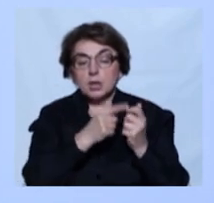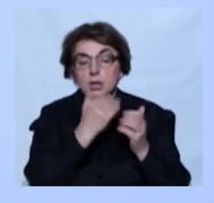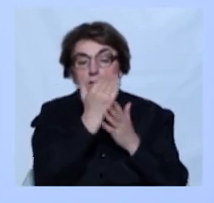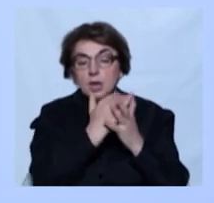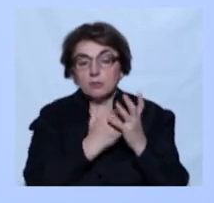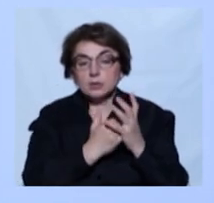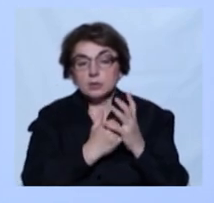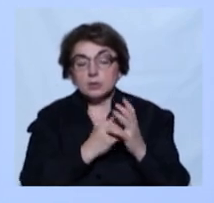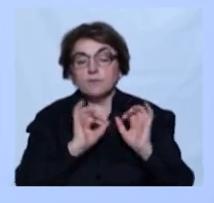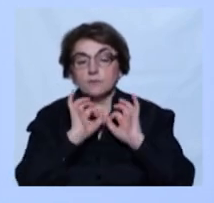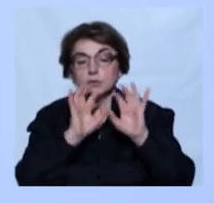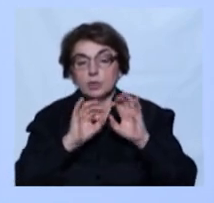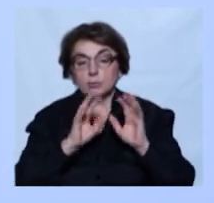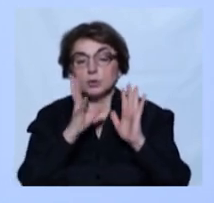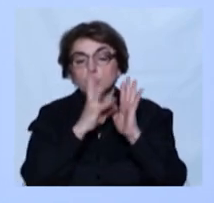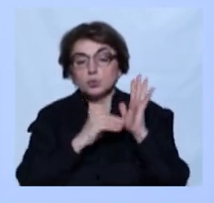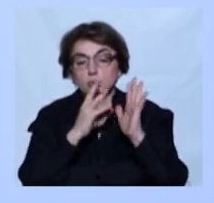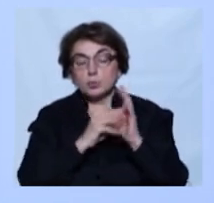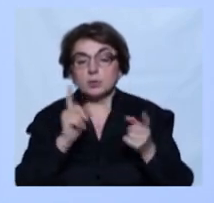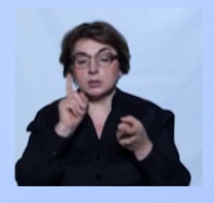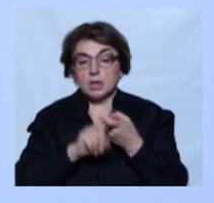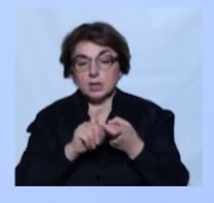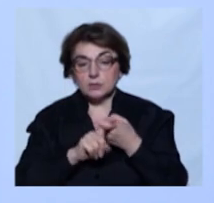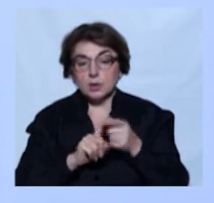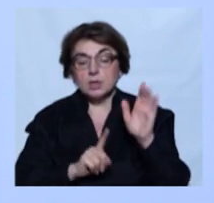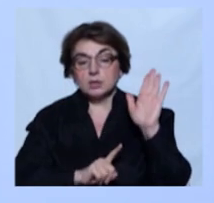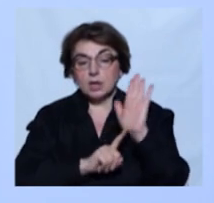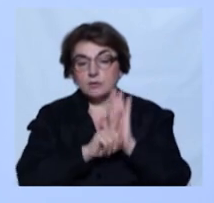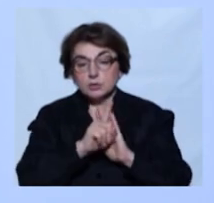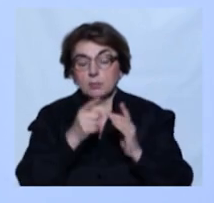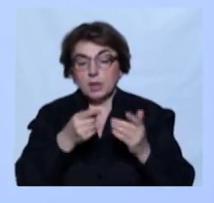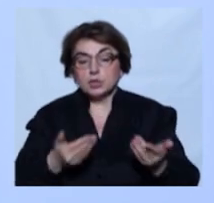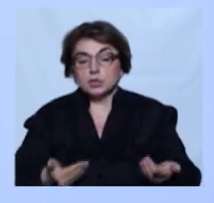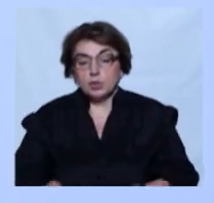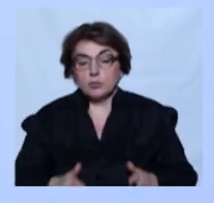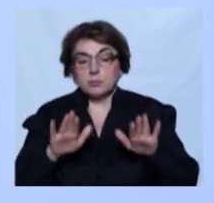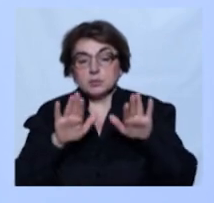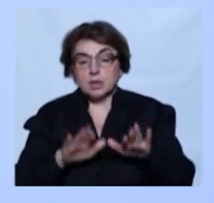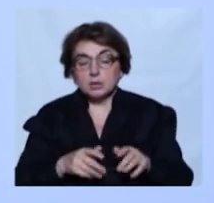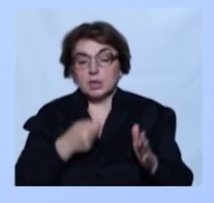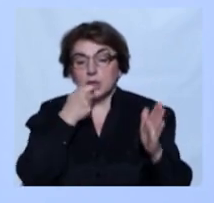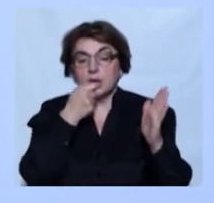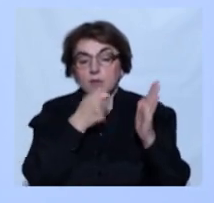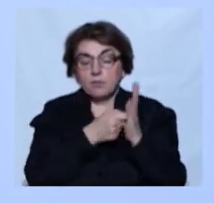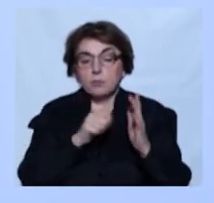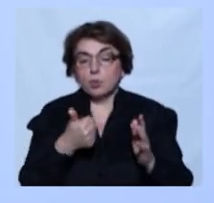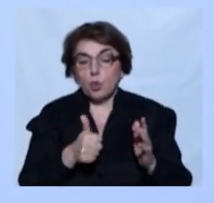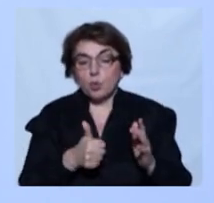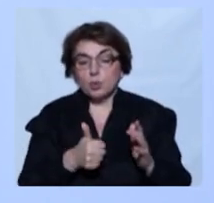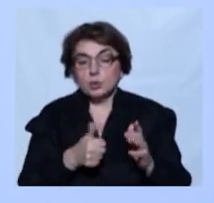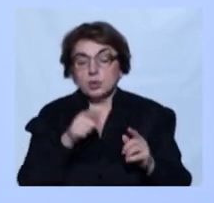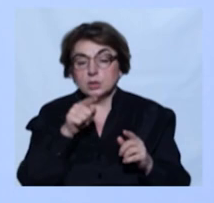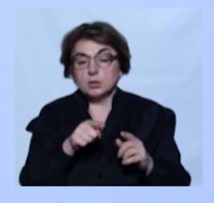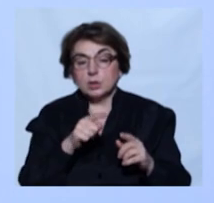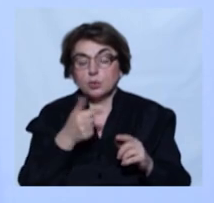განმავლობაში ვისაუბრეთ ძუძუმწოვრებთან დაკავშირებით. დავიწყებთ მათი საარსებო გარემოთი, კვებით თუ როგორ იკვებებიან